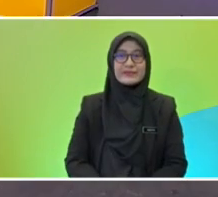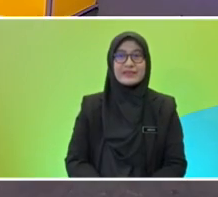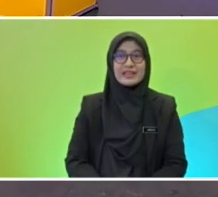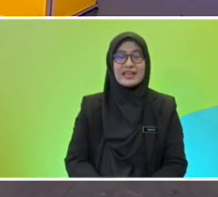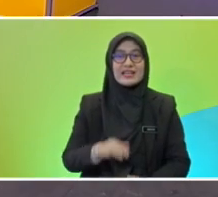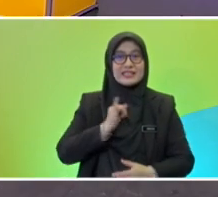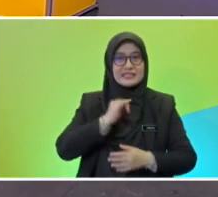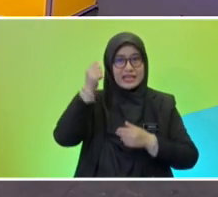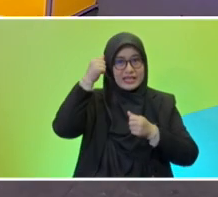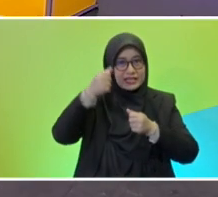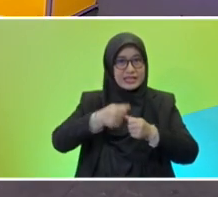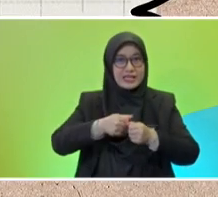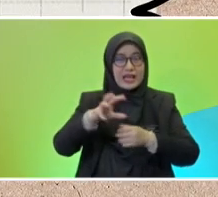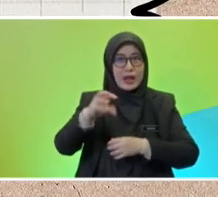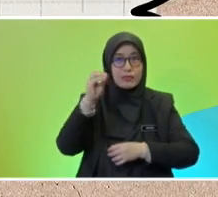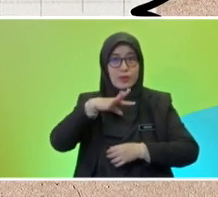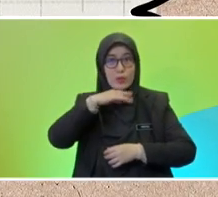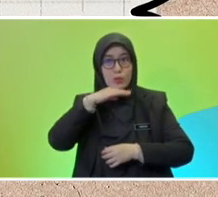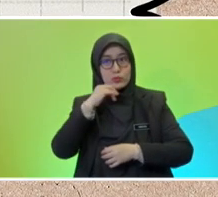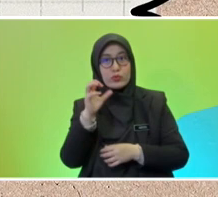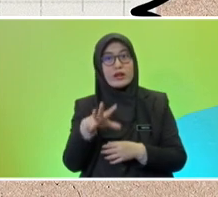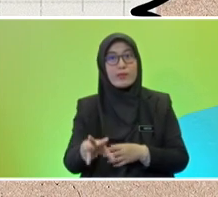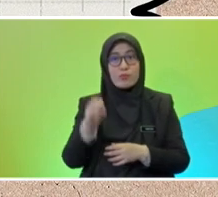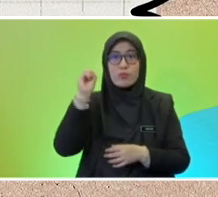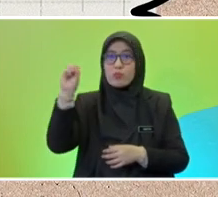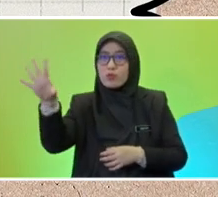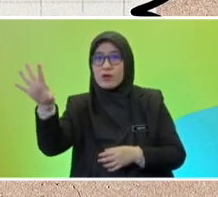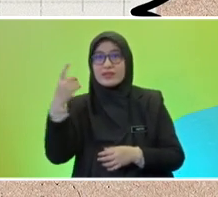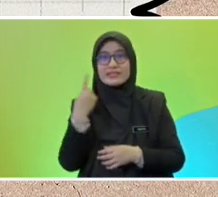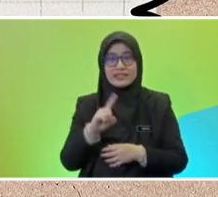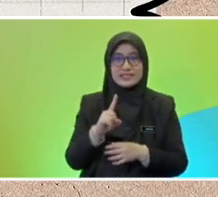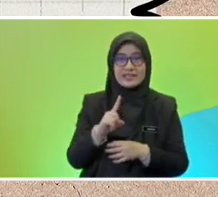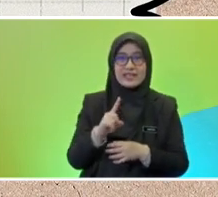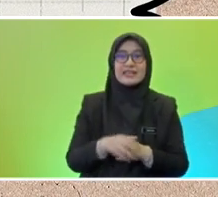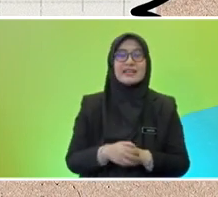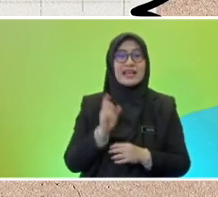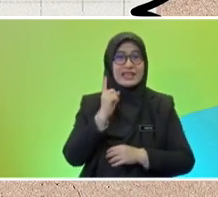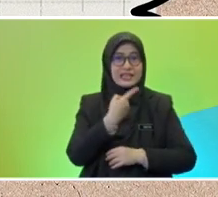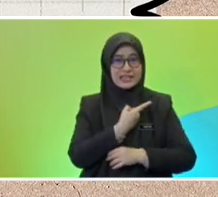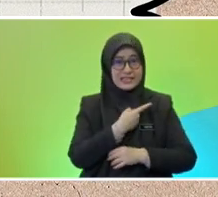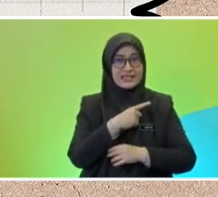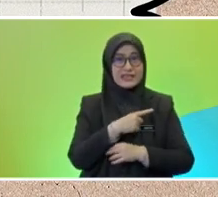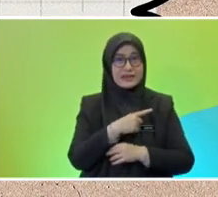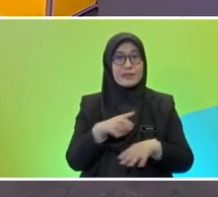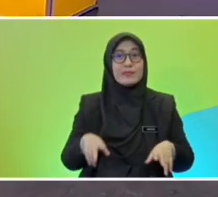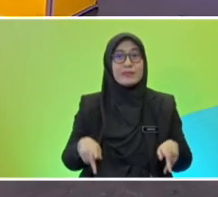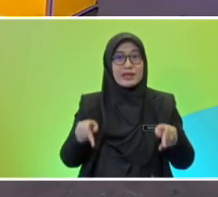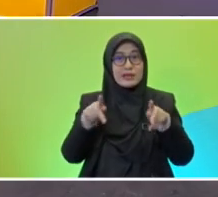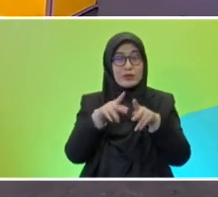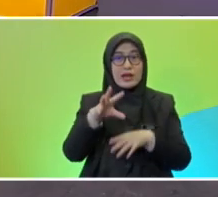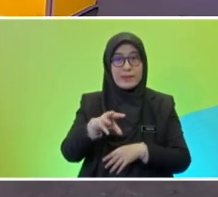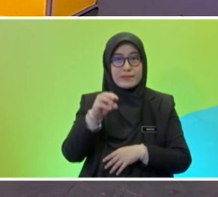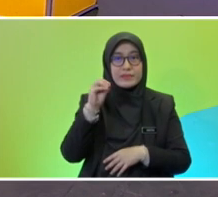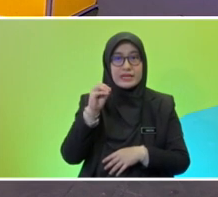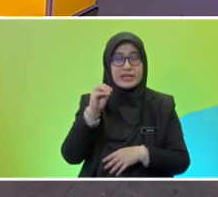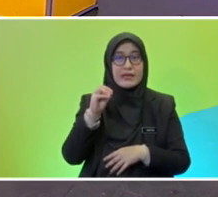sebagai keturunan dari kasus itu buang mesin itu memang perlu ambil buang kotoran tersebut tapi kita perlu menggunakan